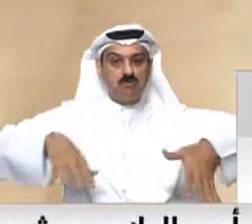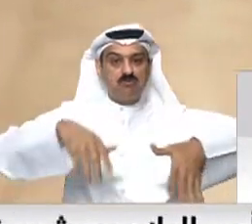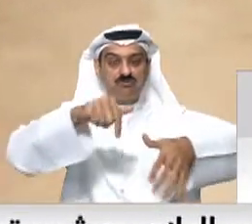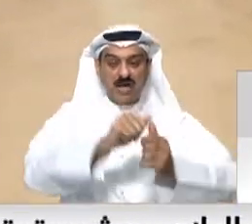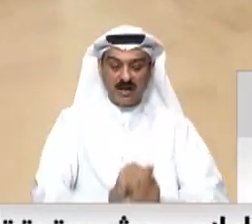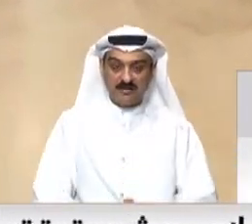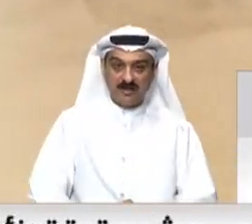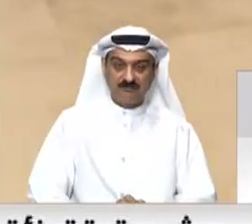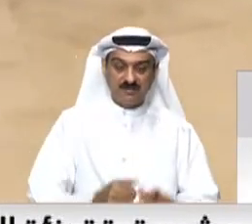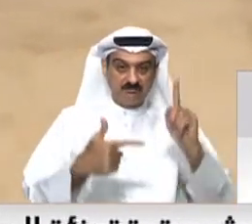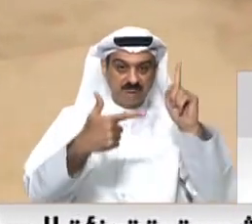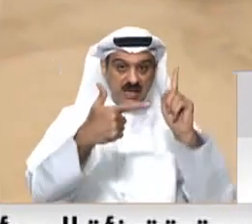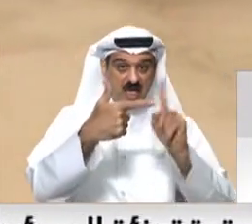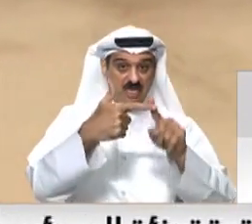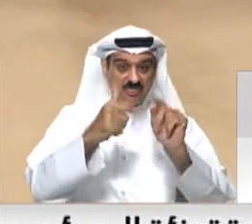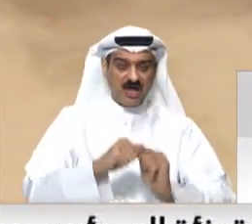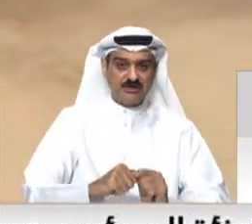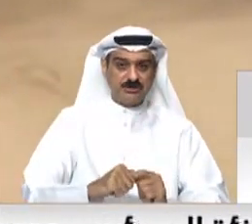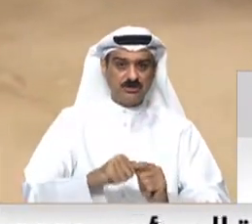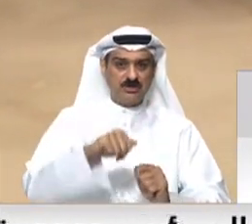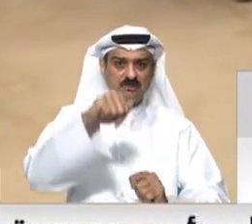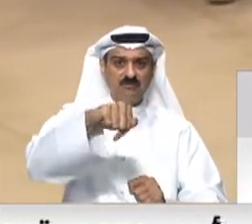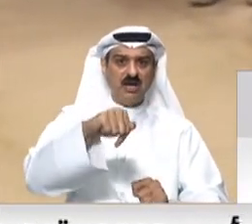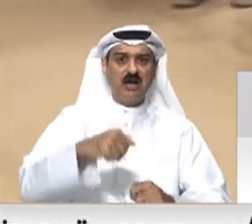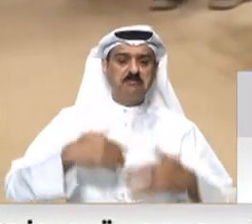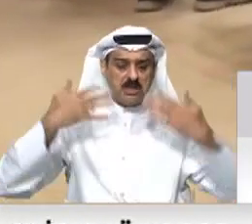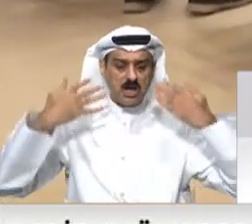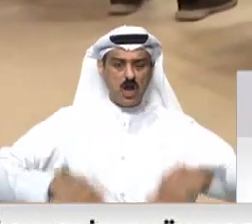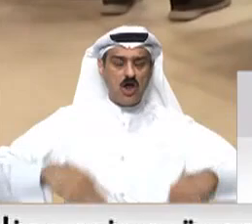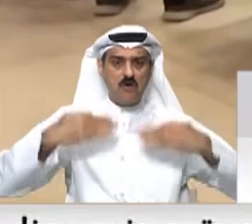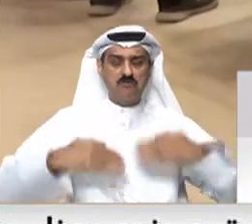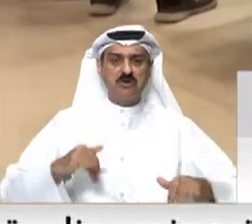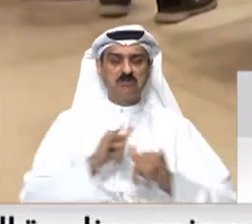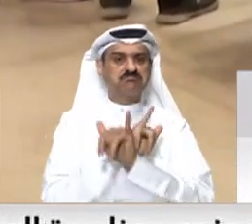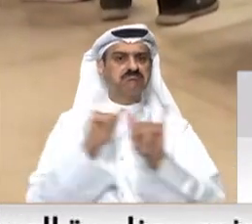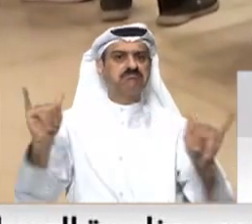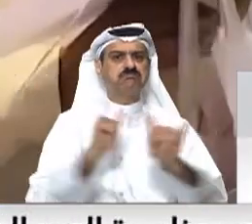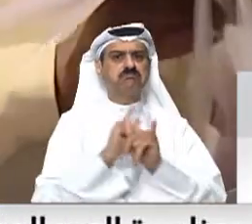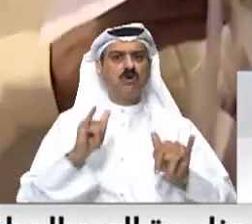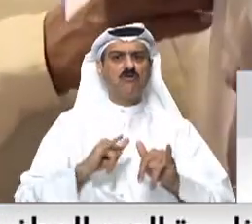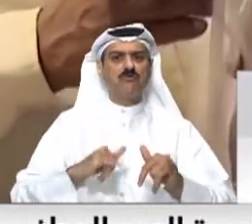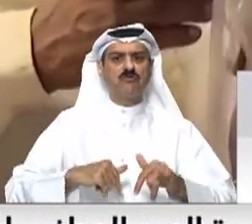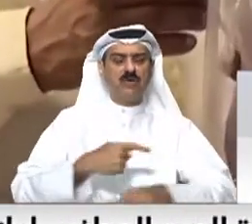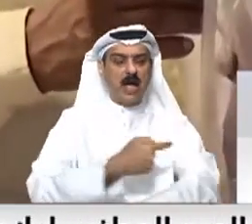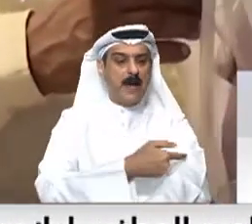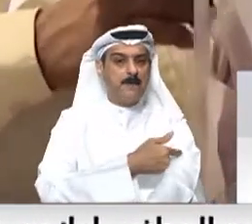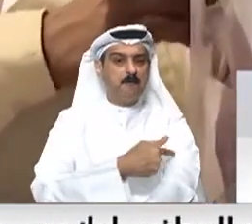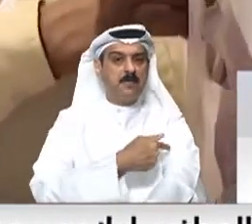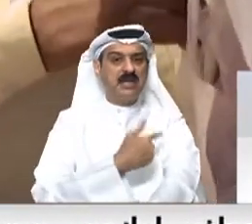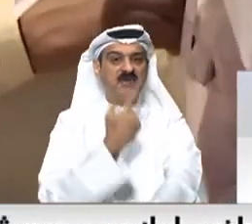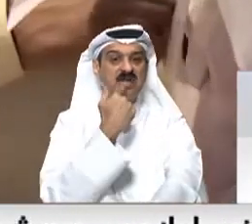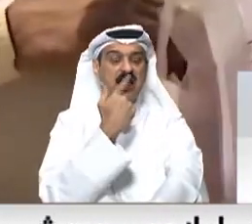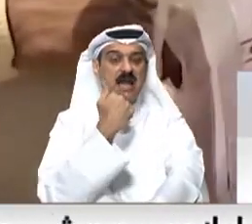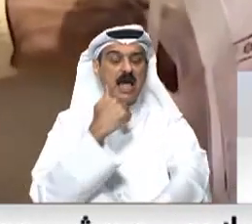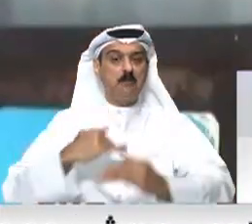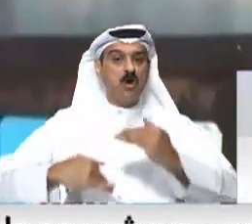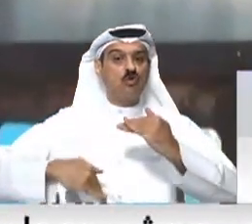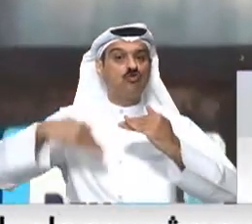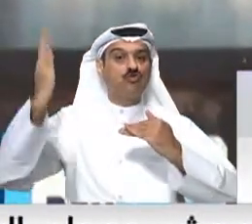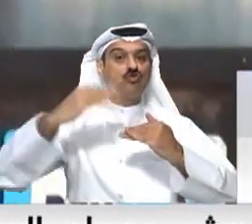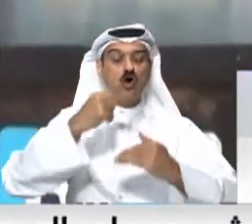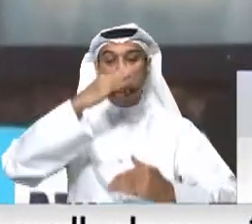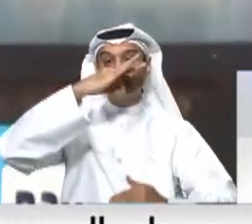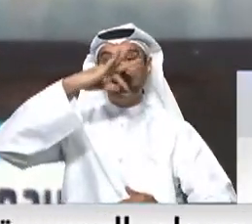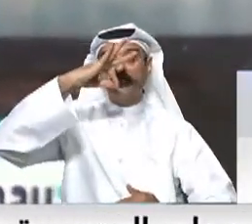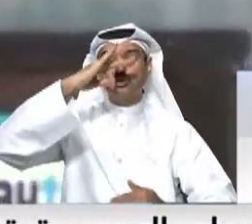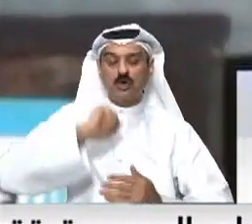في الجسم لذلك لا يكون هناك ما يكفي من الهرمون للتحكم في مستويات السكر في الدم وينظر الى النوع